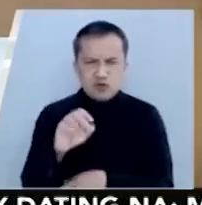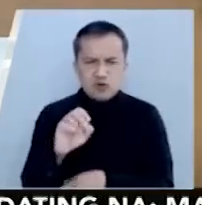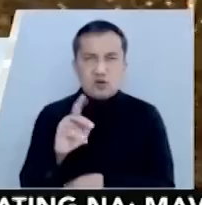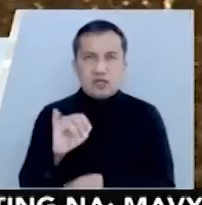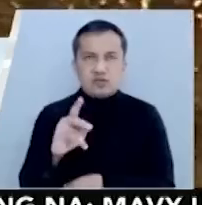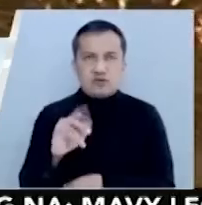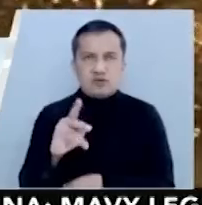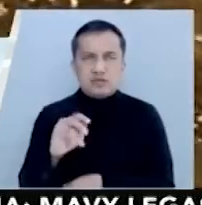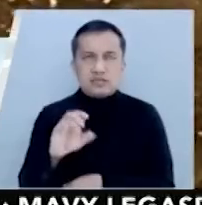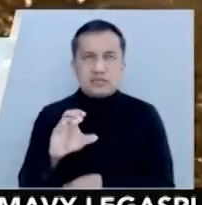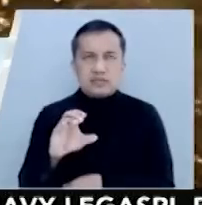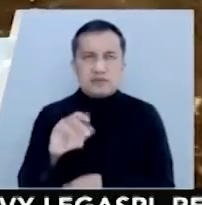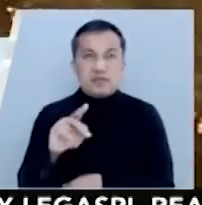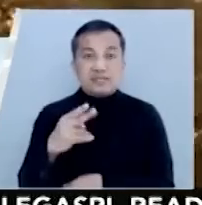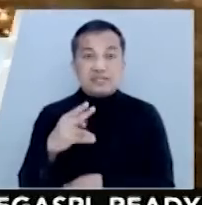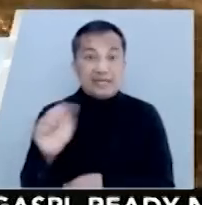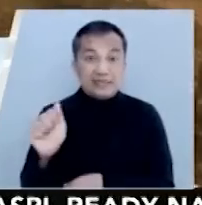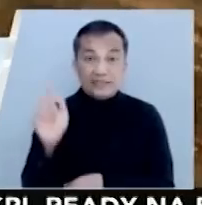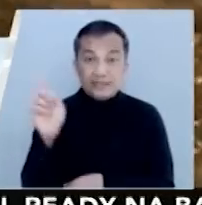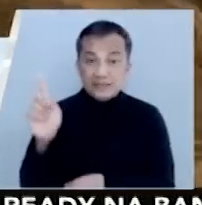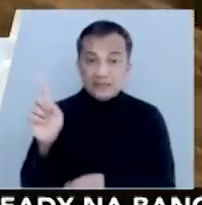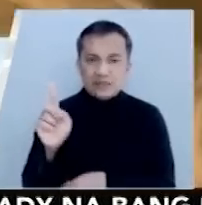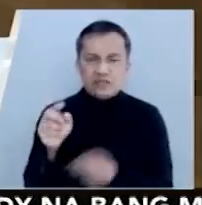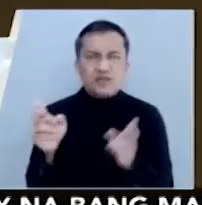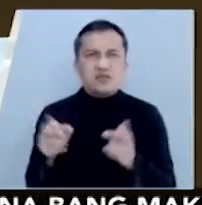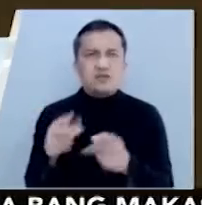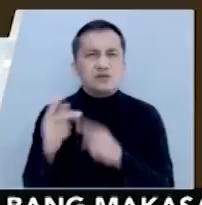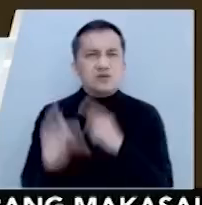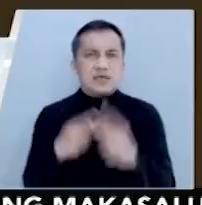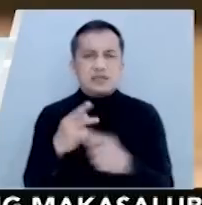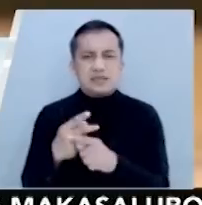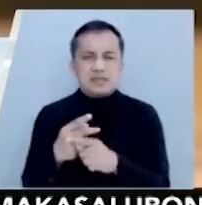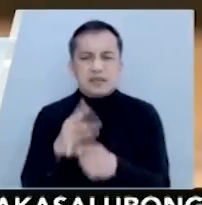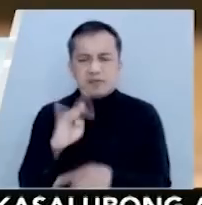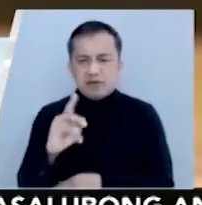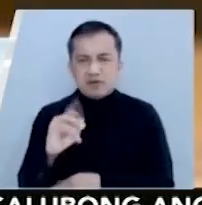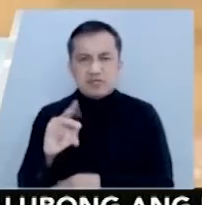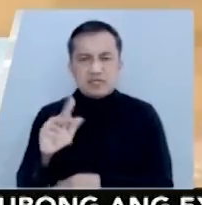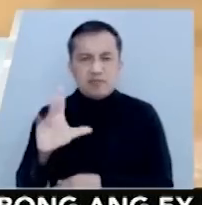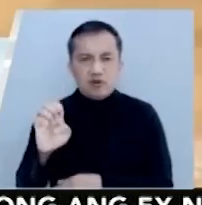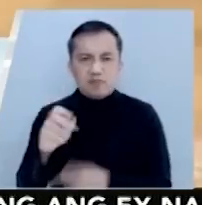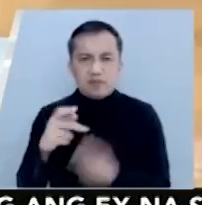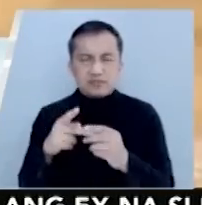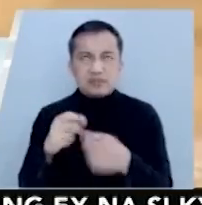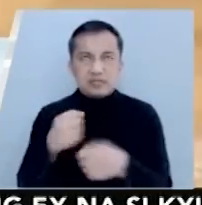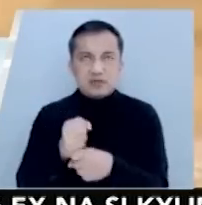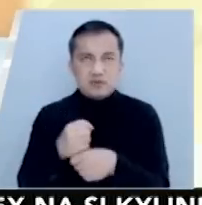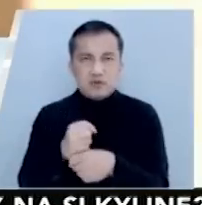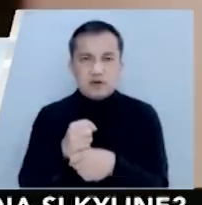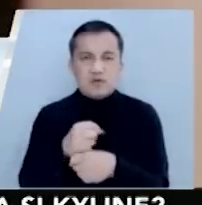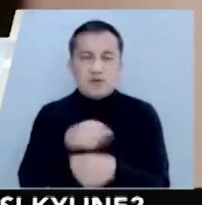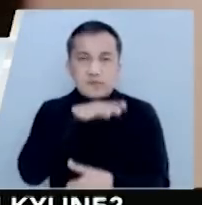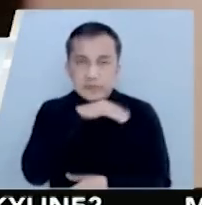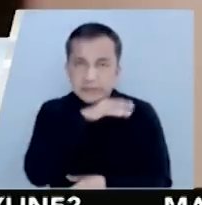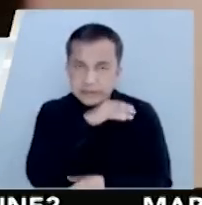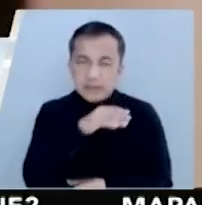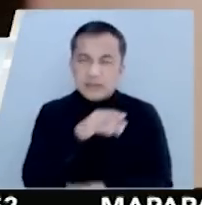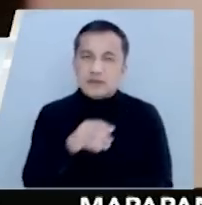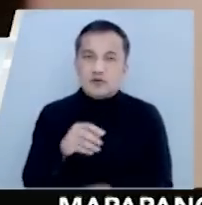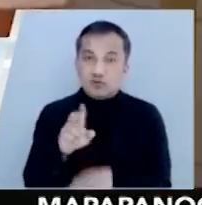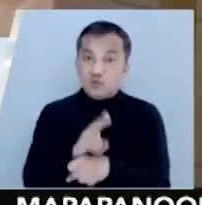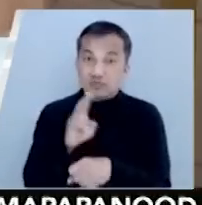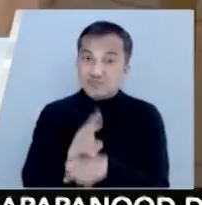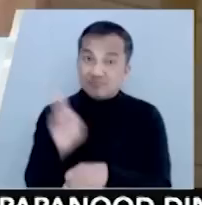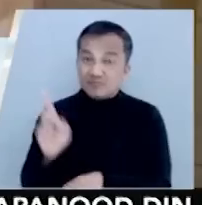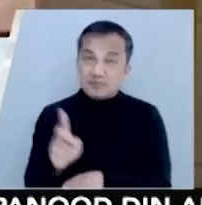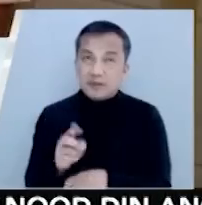polyhydroxyalkanoates. Isang uri ng biodegradable plastic na nabubuo sa pag-ferment ng bacteria. Ang best